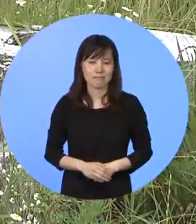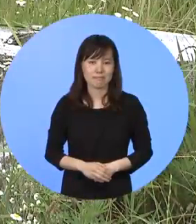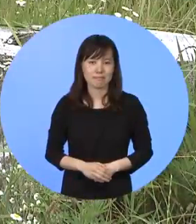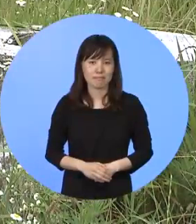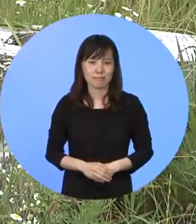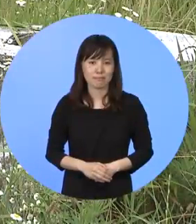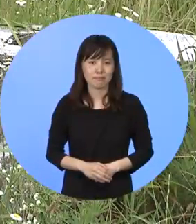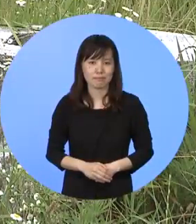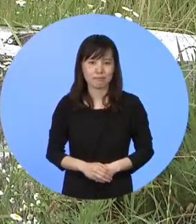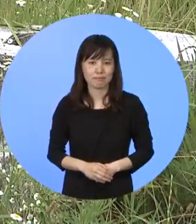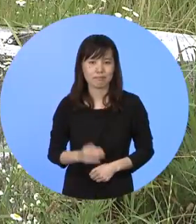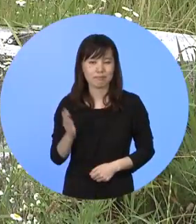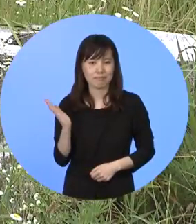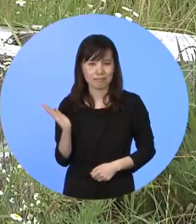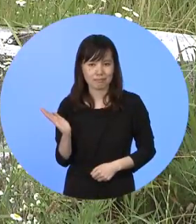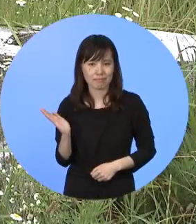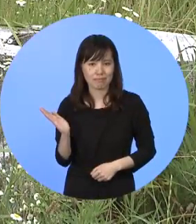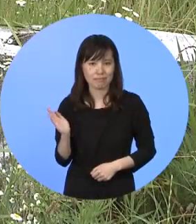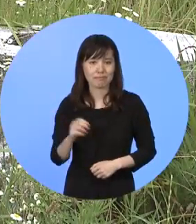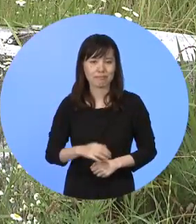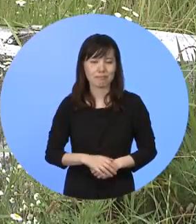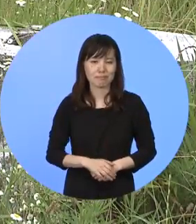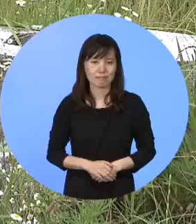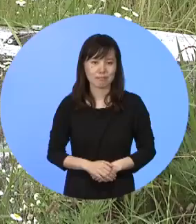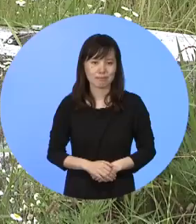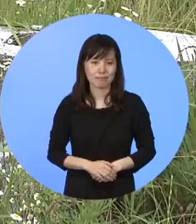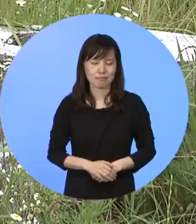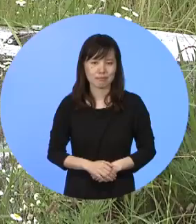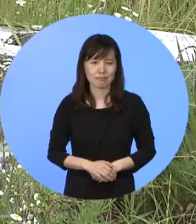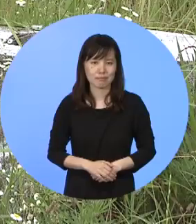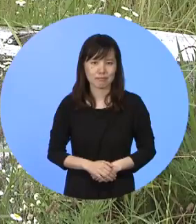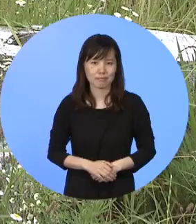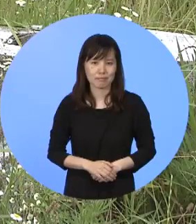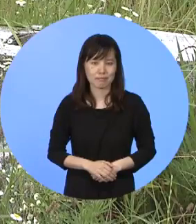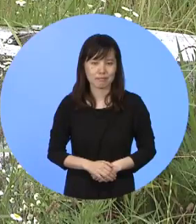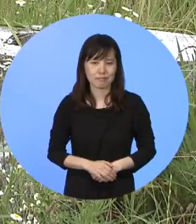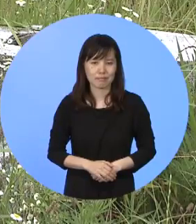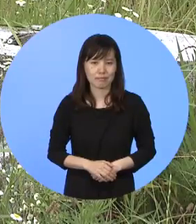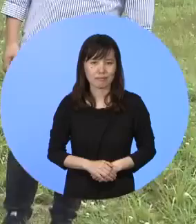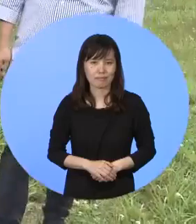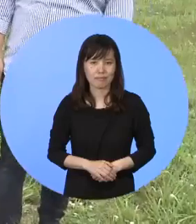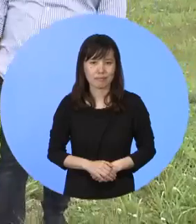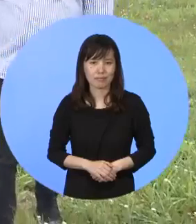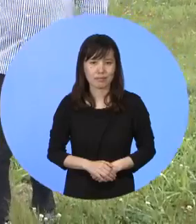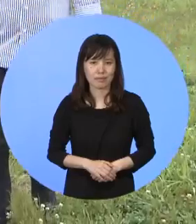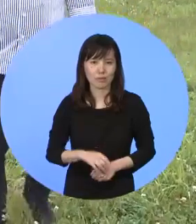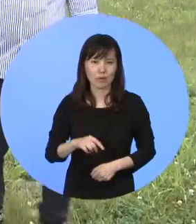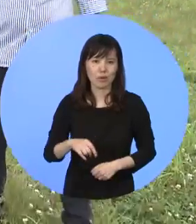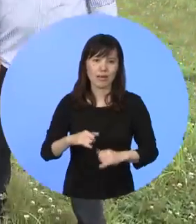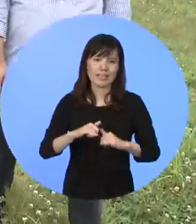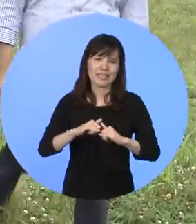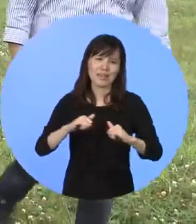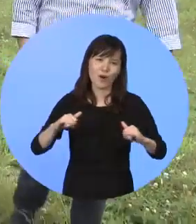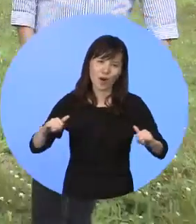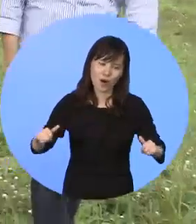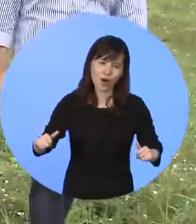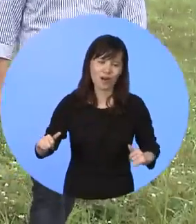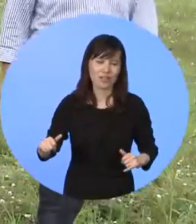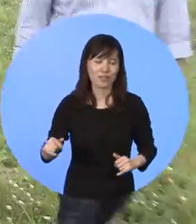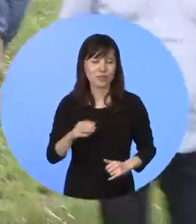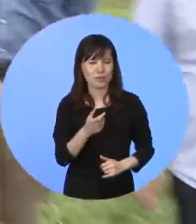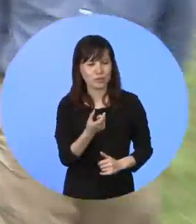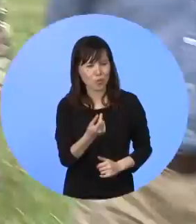富士城台の北部にある千里北公園にやってきましたね。こちら本当に広いですよ